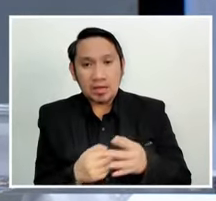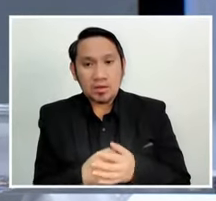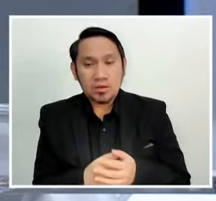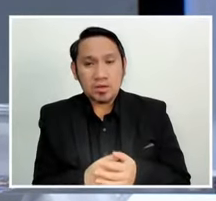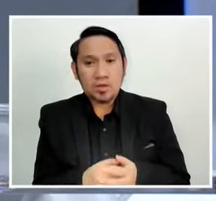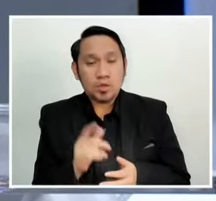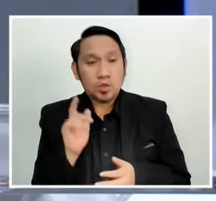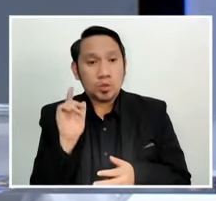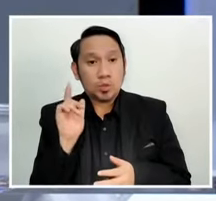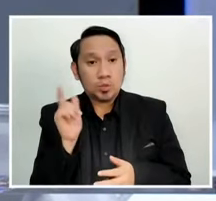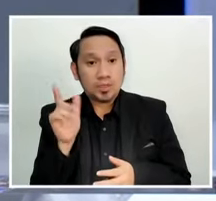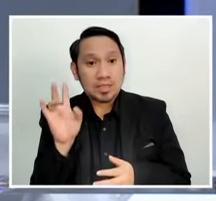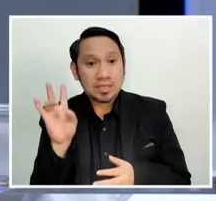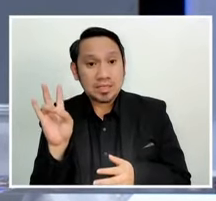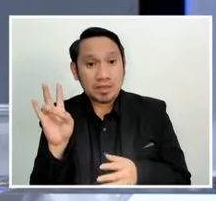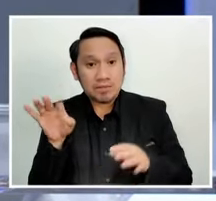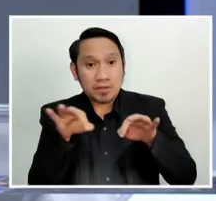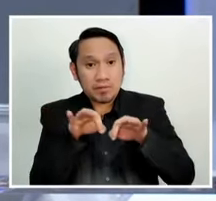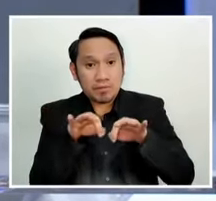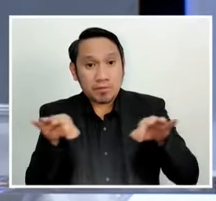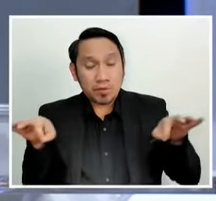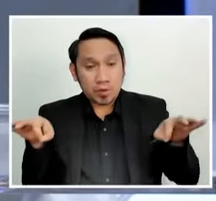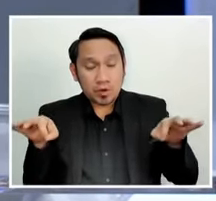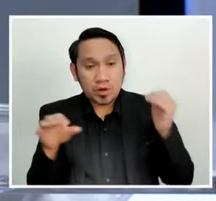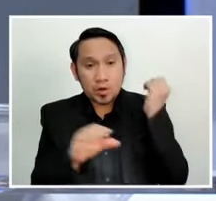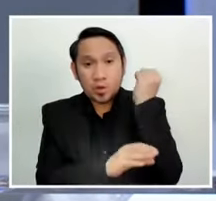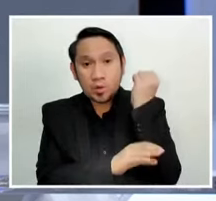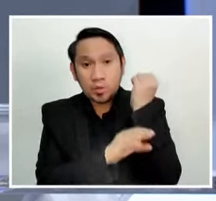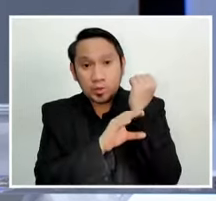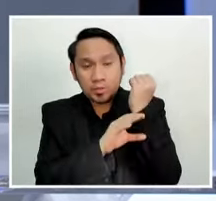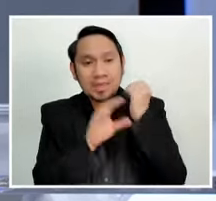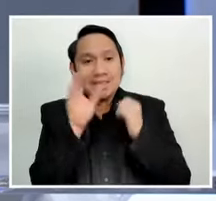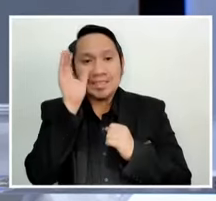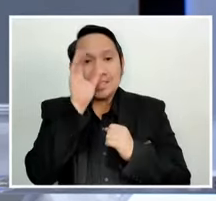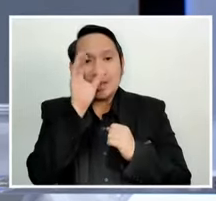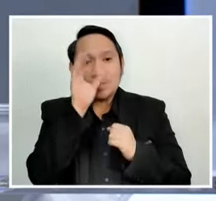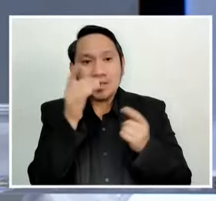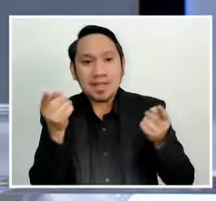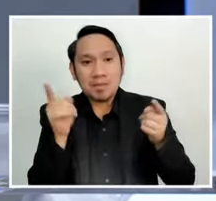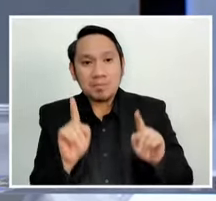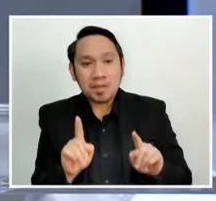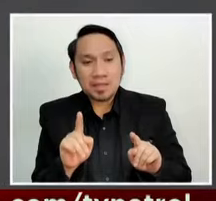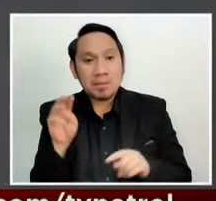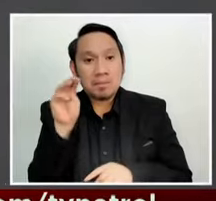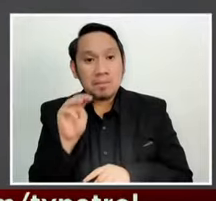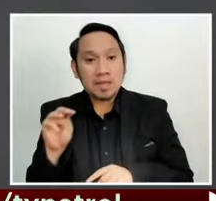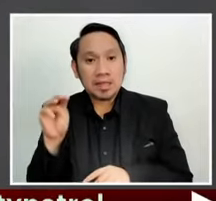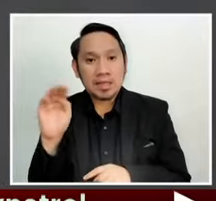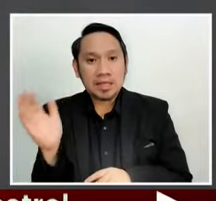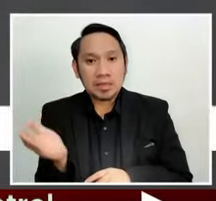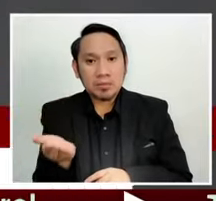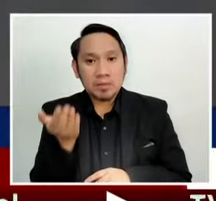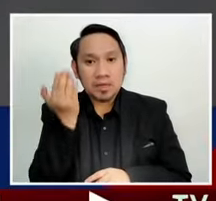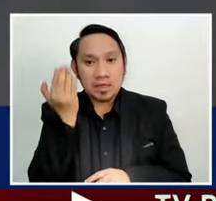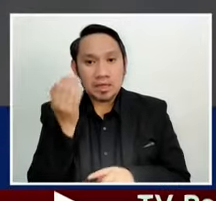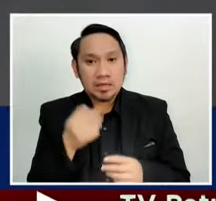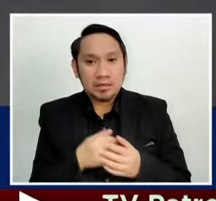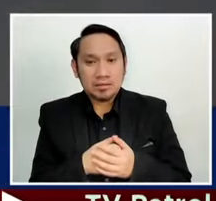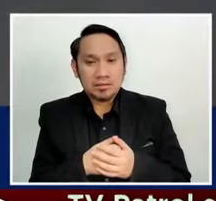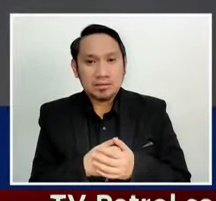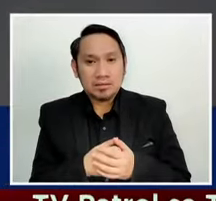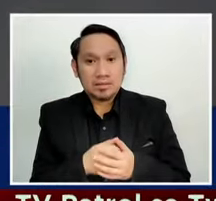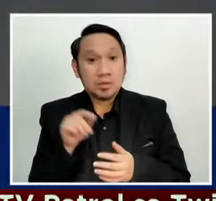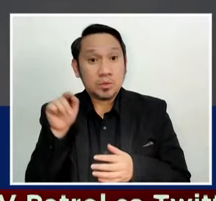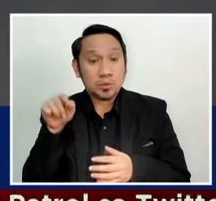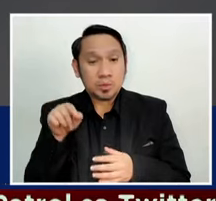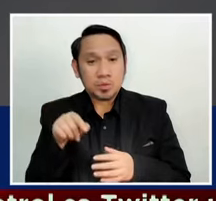27 palapag ng isang condominium sa Cebu City Lunes ng umaga. sa inisyal na investigasyon ng pulisya, bumaba